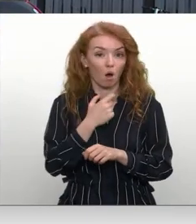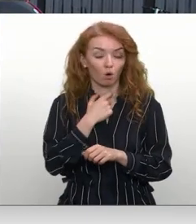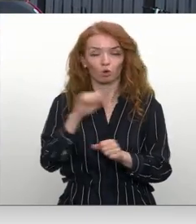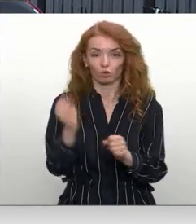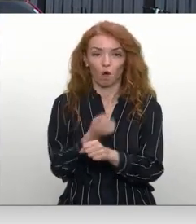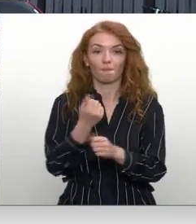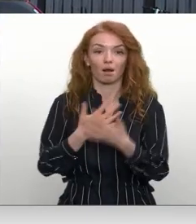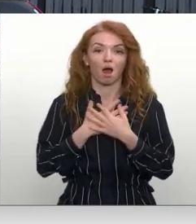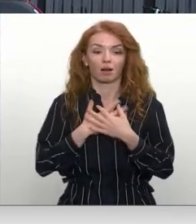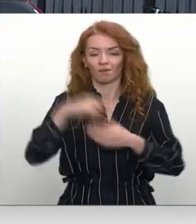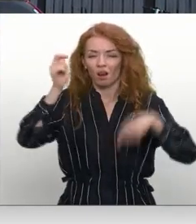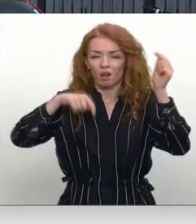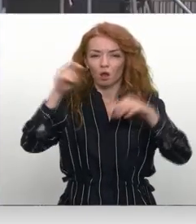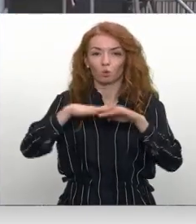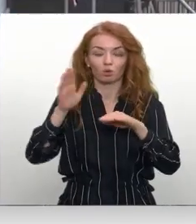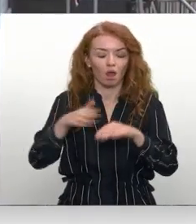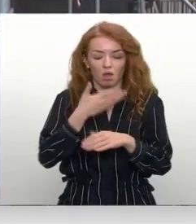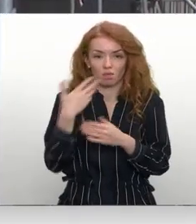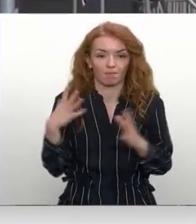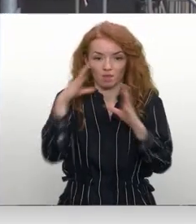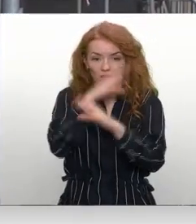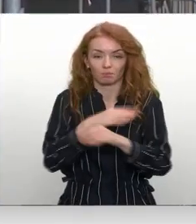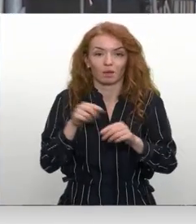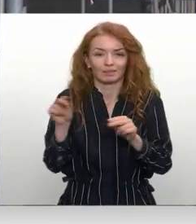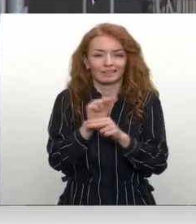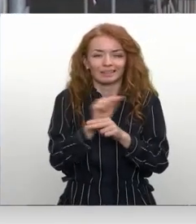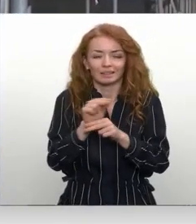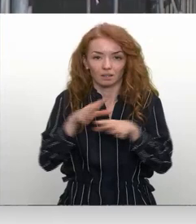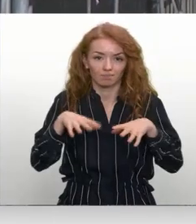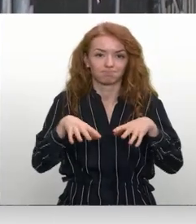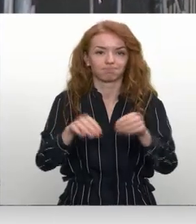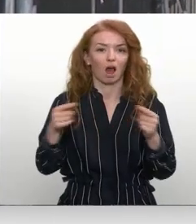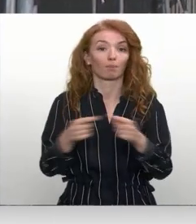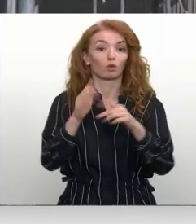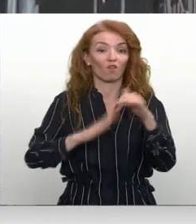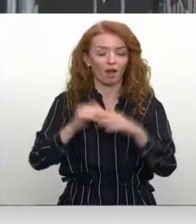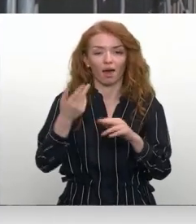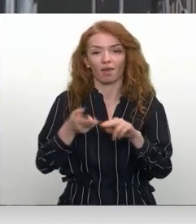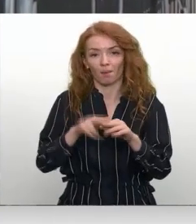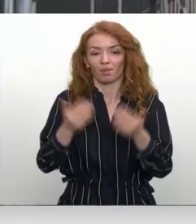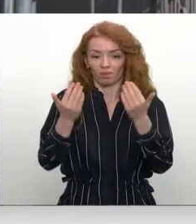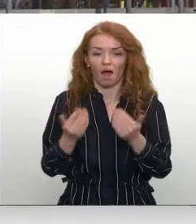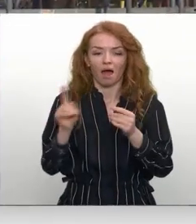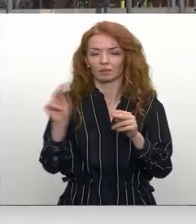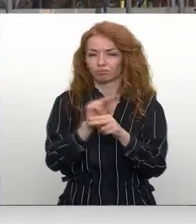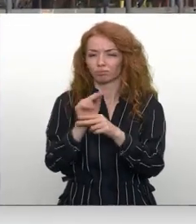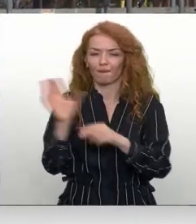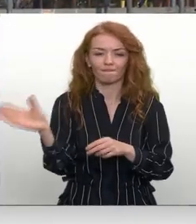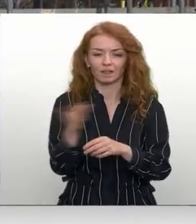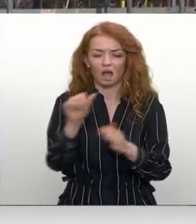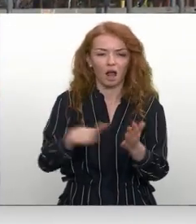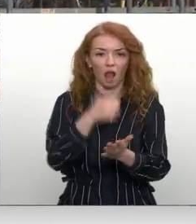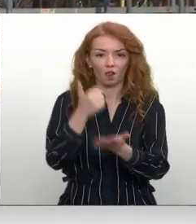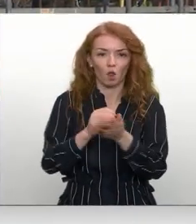taču intensīvo lietavu dēļ nebija iespējams darbus veikt nepieciešamajā kvalitātē. Tagad ir izbūvētas visas galvenās nesošās